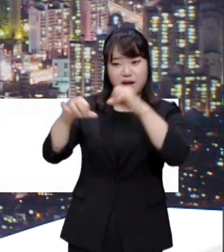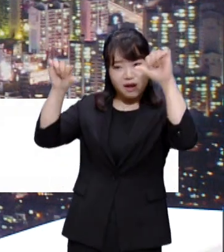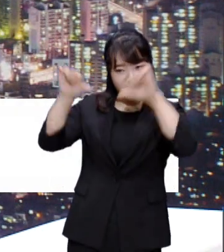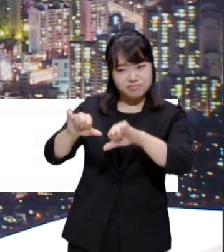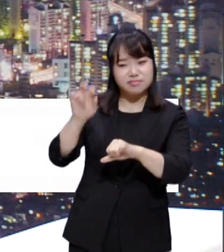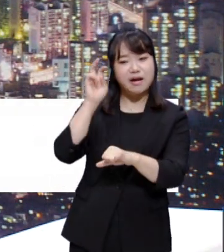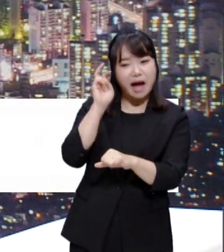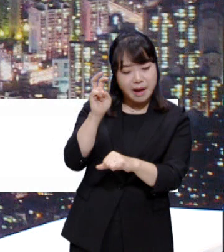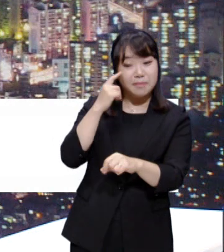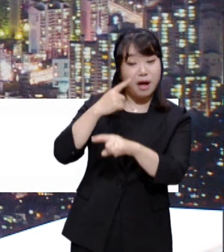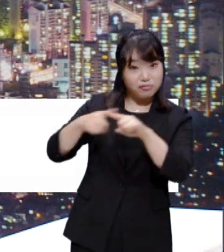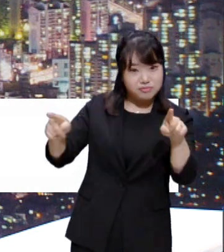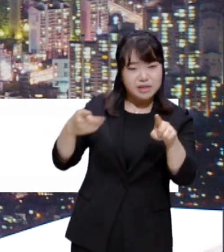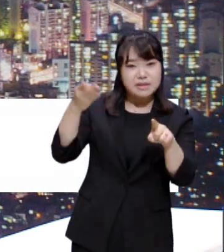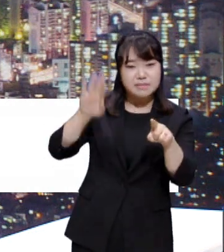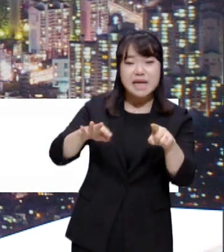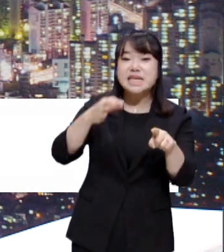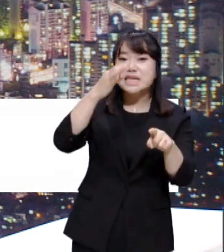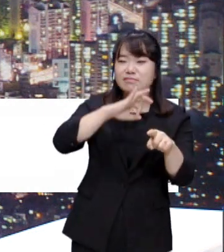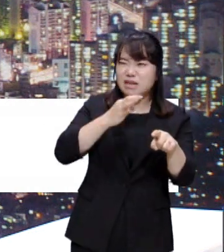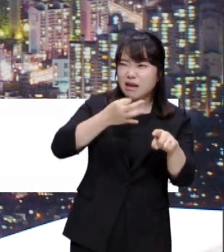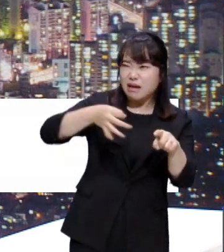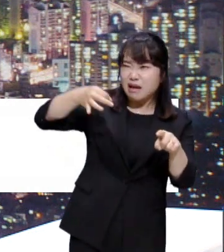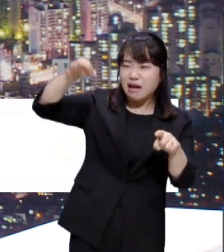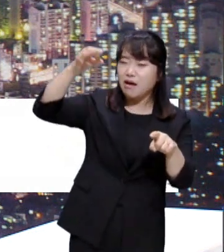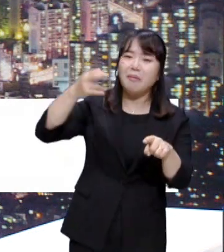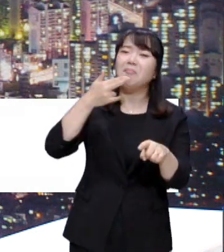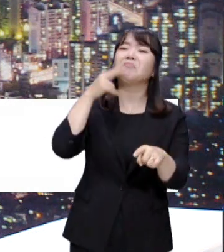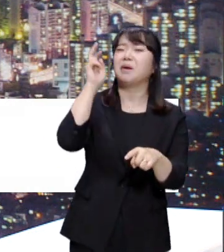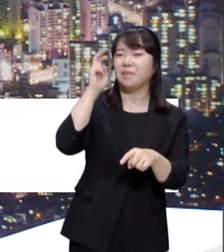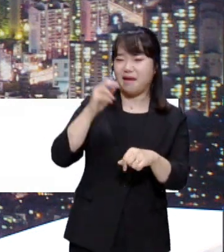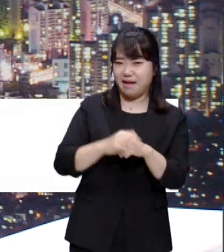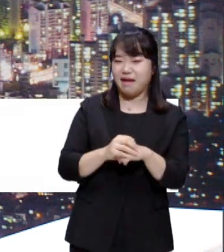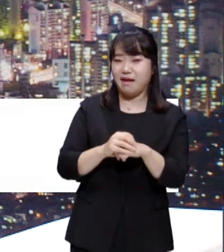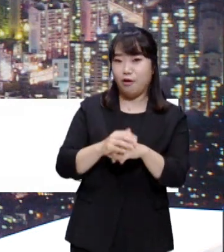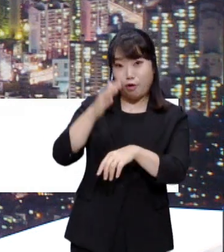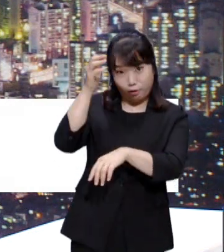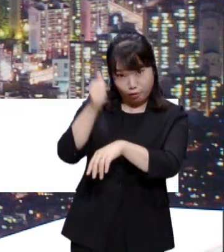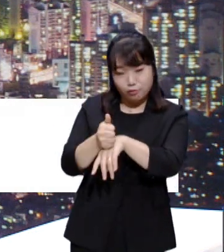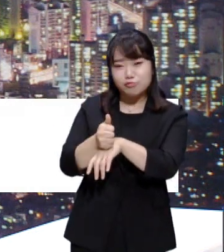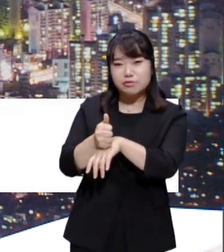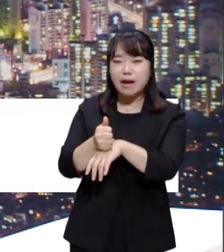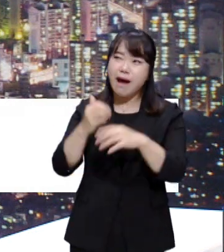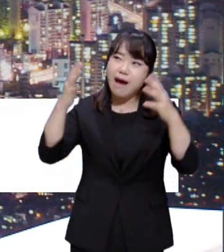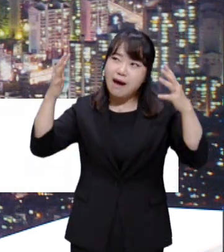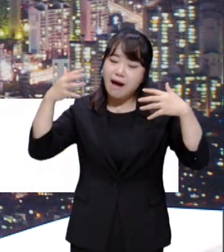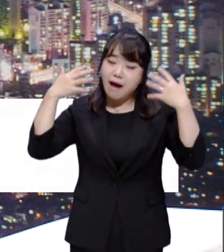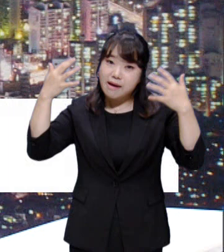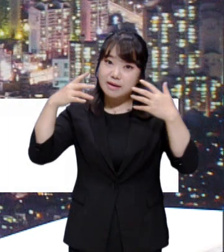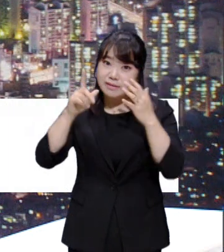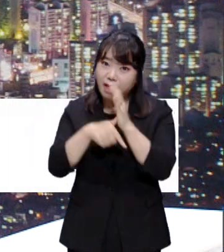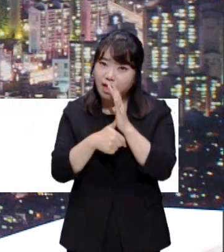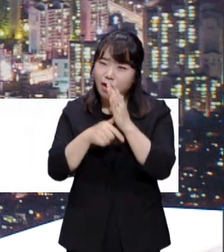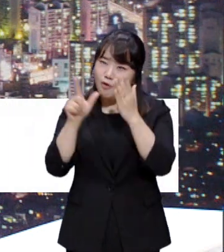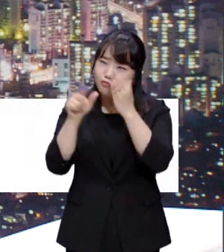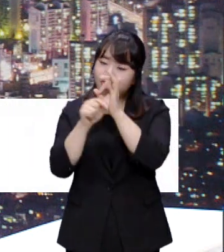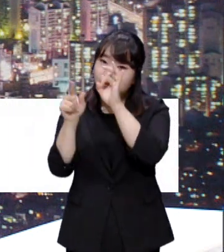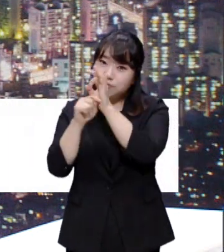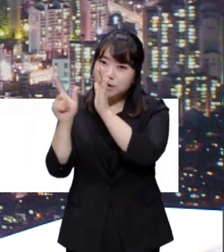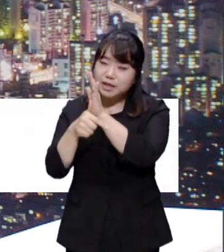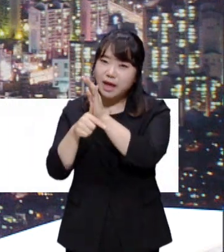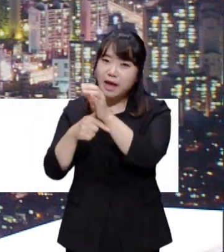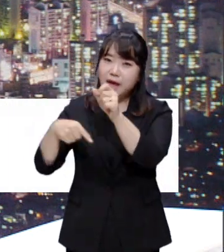우려되는 상황에서 금리를 계속 올리지는 못할 거거든요. 그러면은 그게 이제 가을쯤 되면은 우리나라도 조금씩 안정이